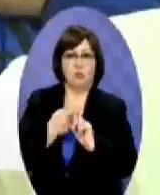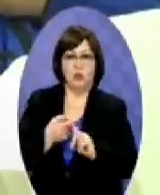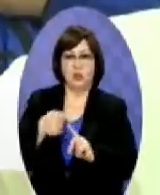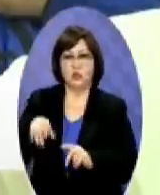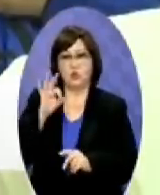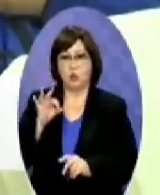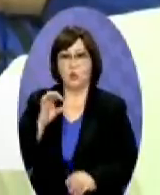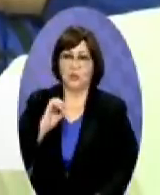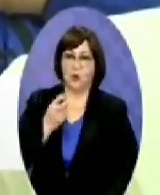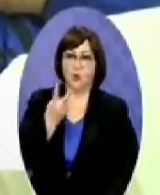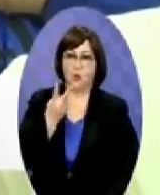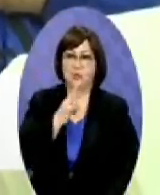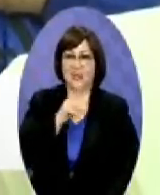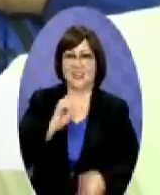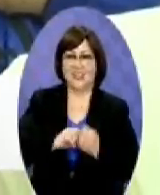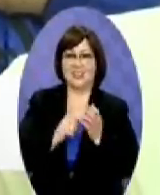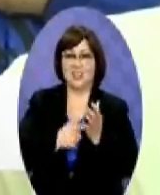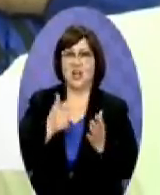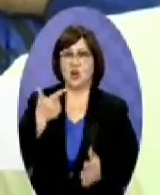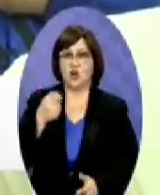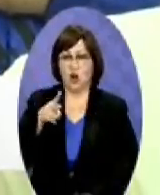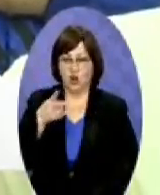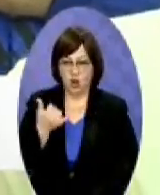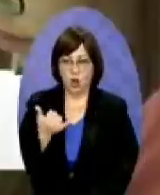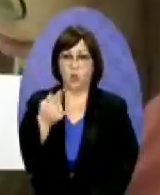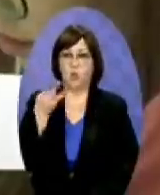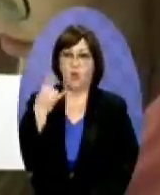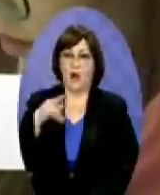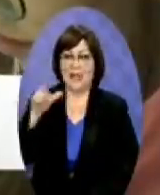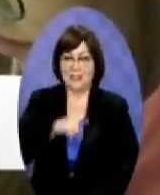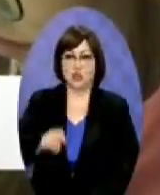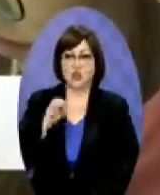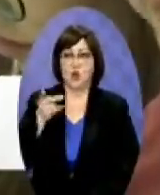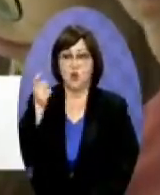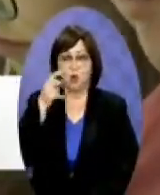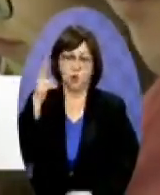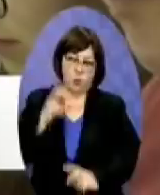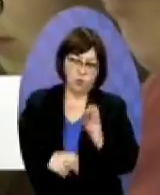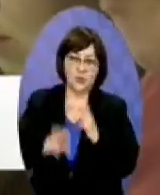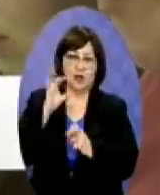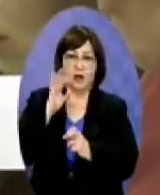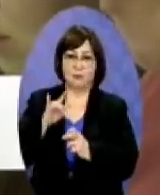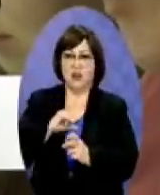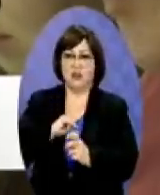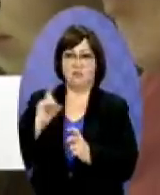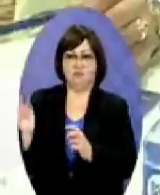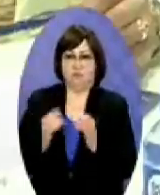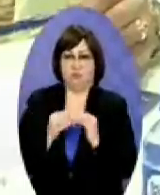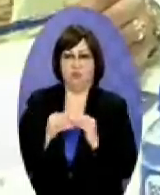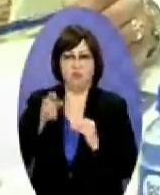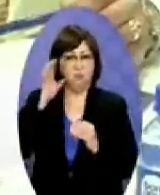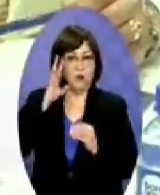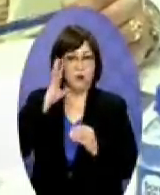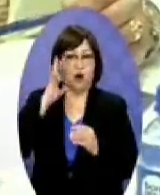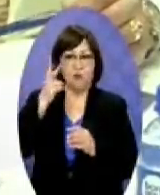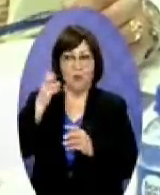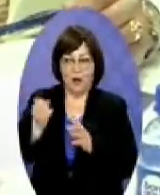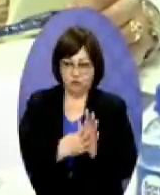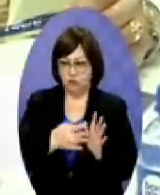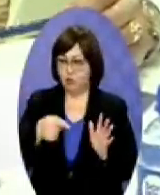шаардлагатай. Геолог уулуурхай газрын дос хүнд үйлдвэрийн салбарт гендерийн талаар баримтлах бодлого төслийг